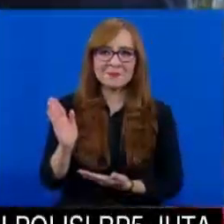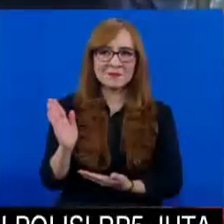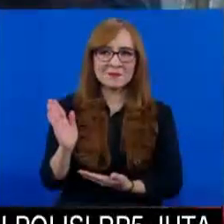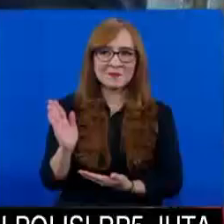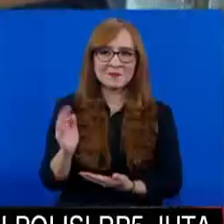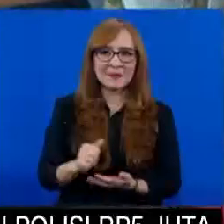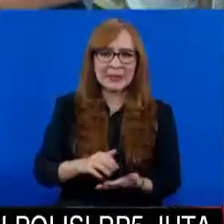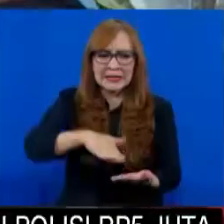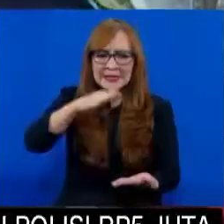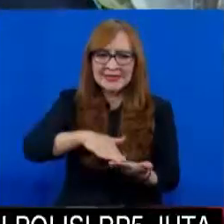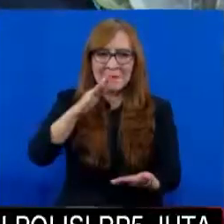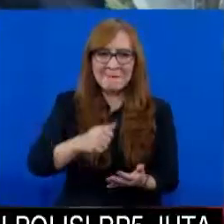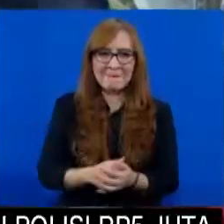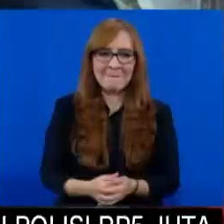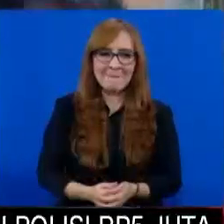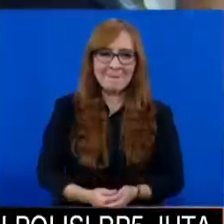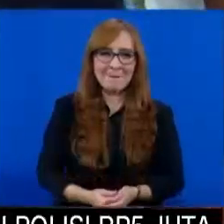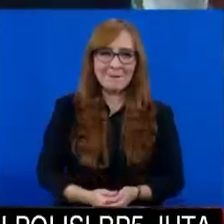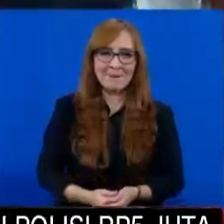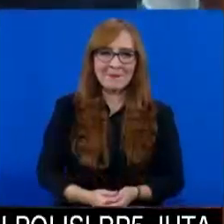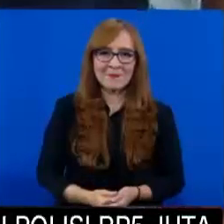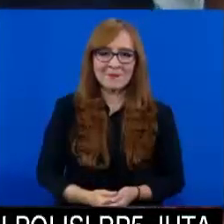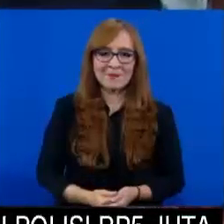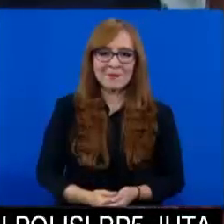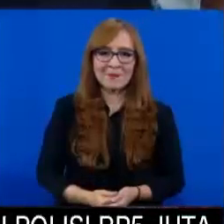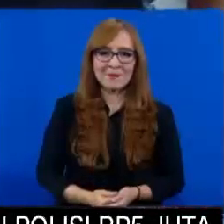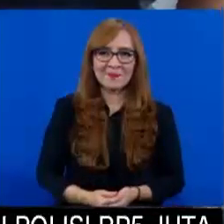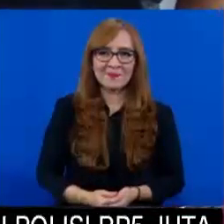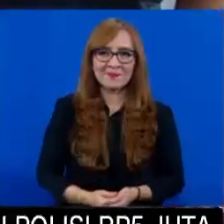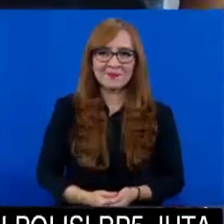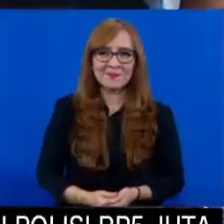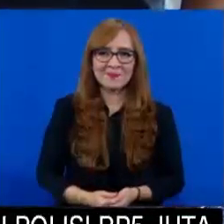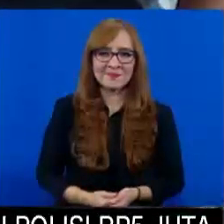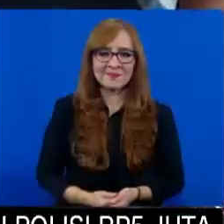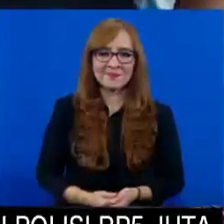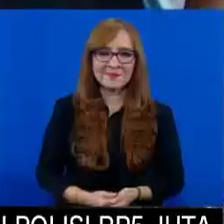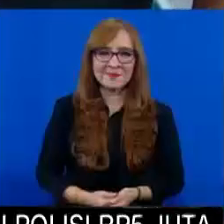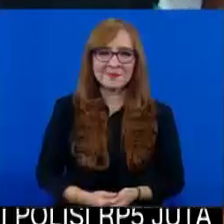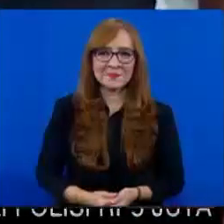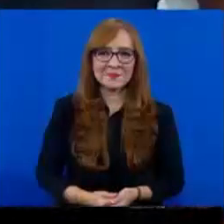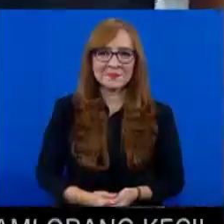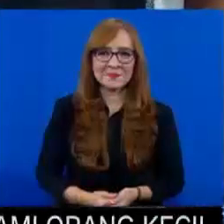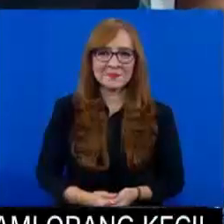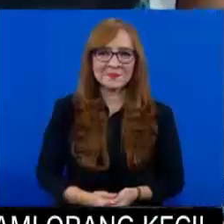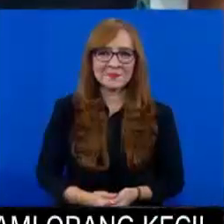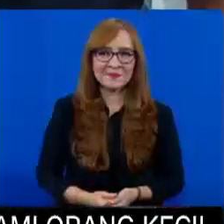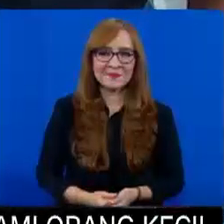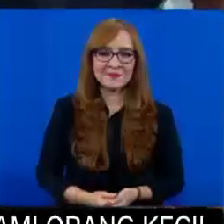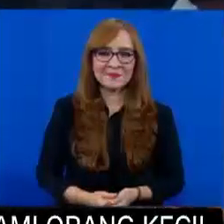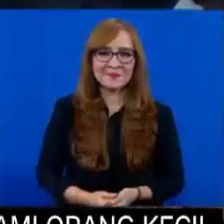Panas. Udah kena bisa, kena panas ya kompor. Ya ayah,